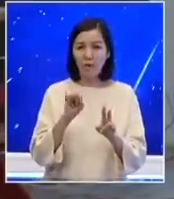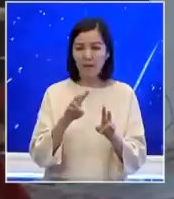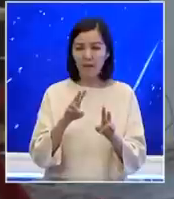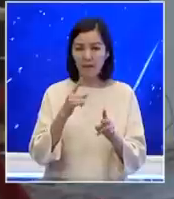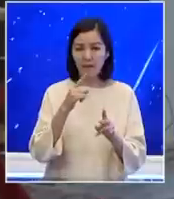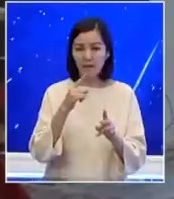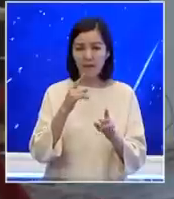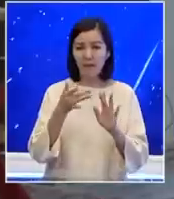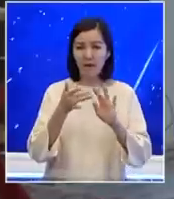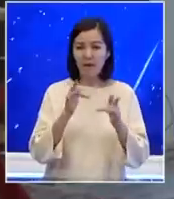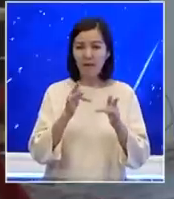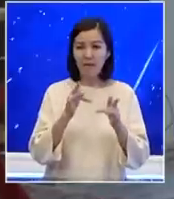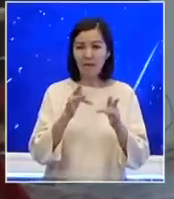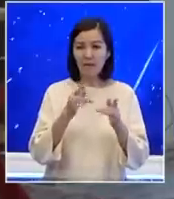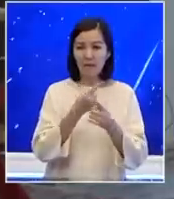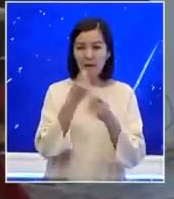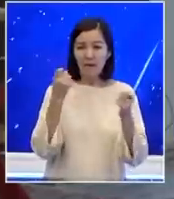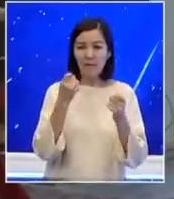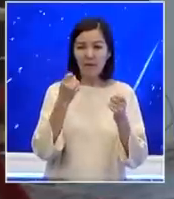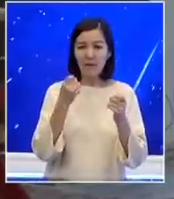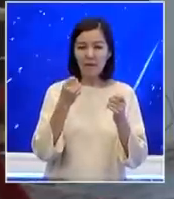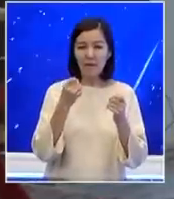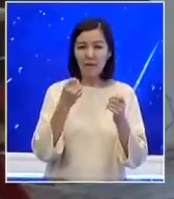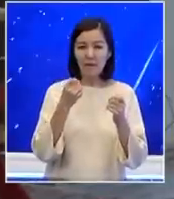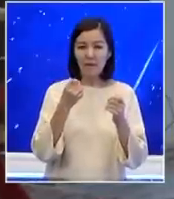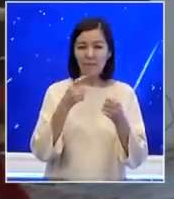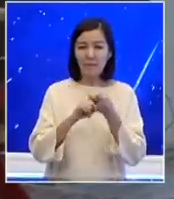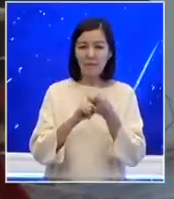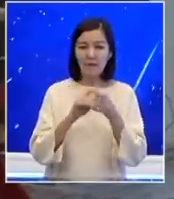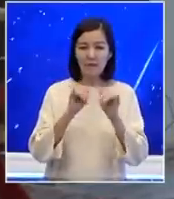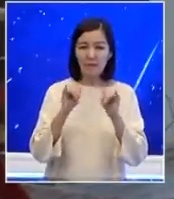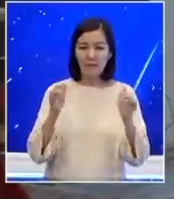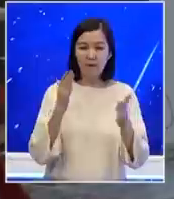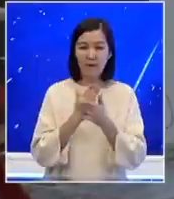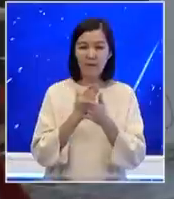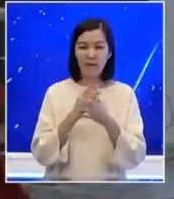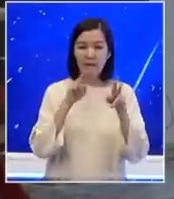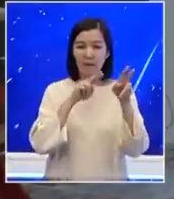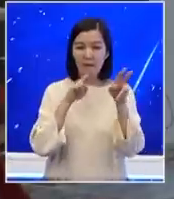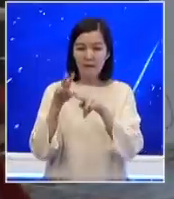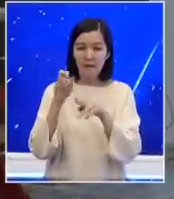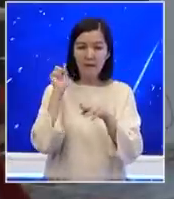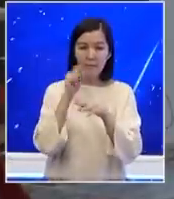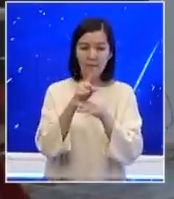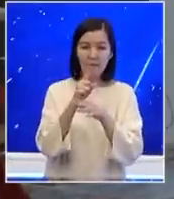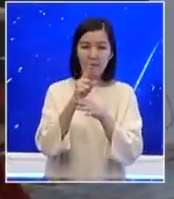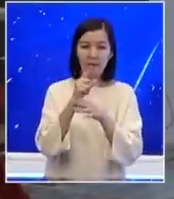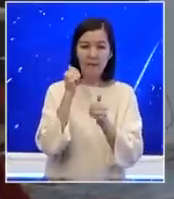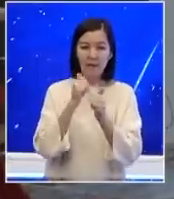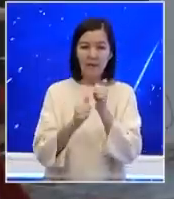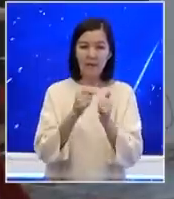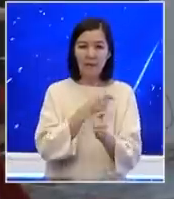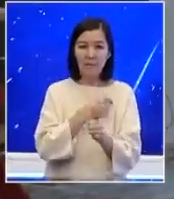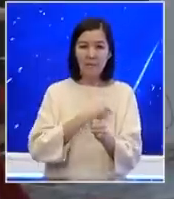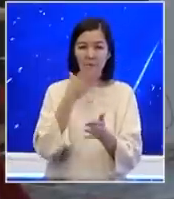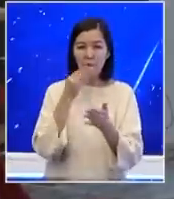мына ақпараттық желілер өте жақсы дамыған. Осымен қадағалау мақсатында осындай тапсырмалар берілген. Әр бапкер өзінің